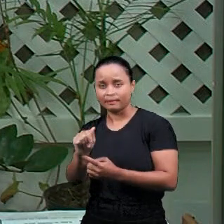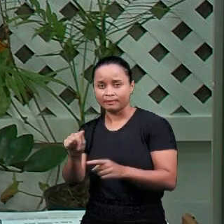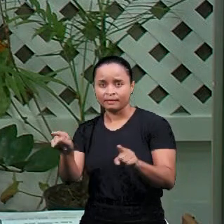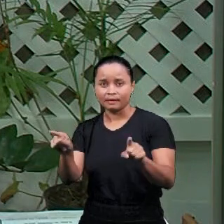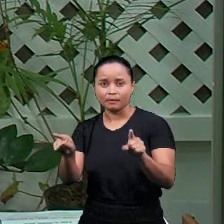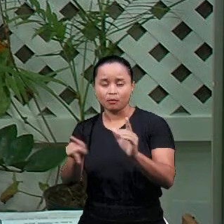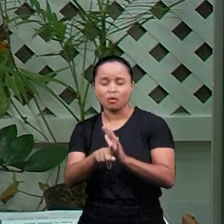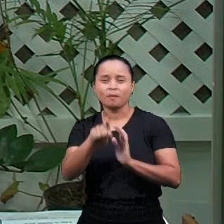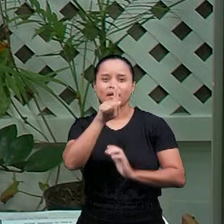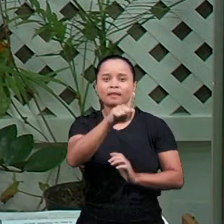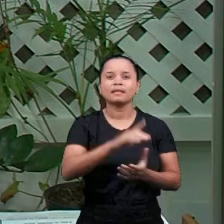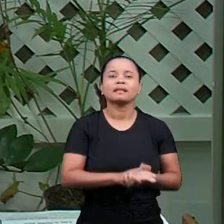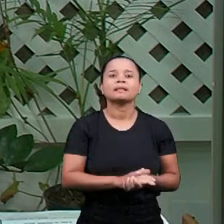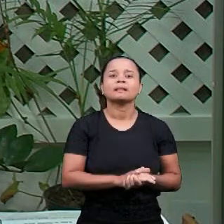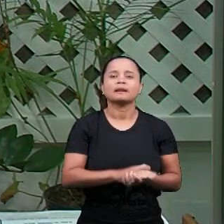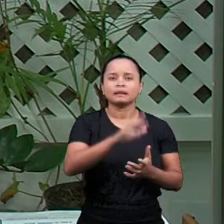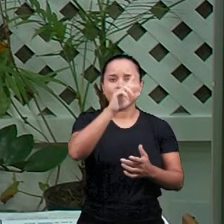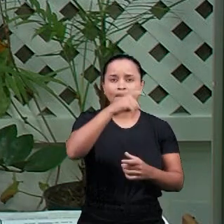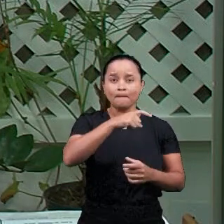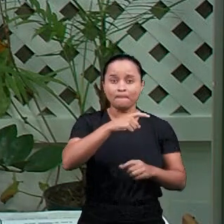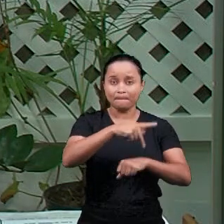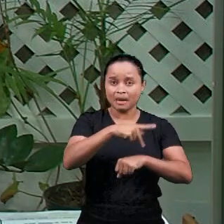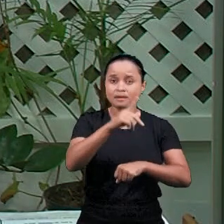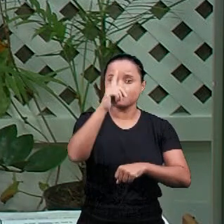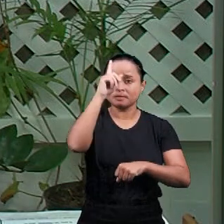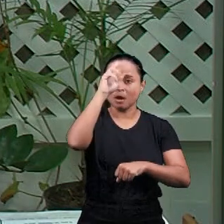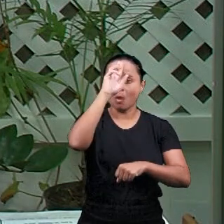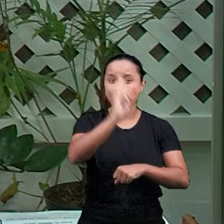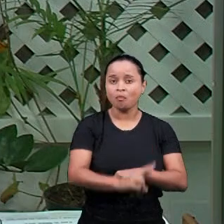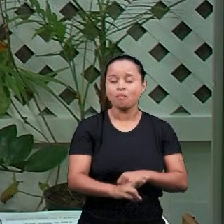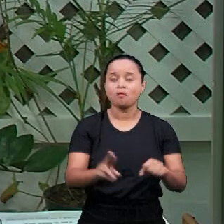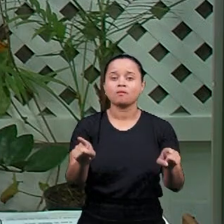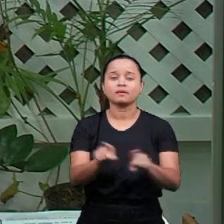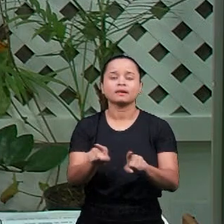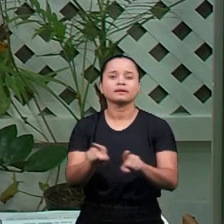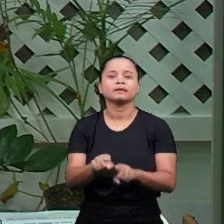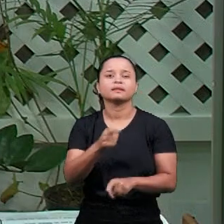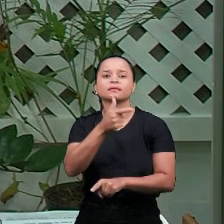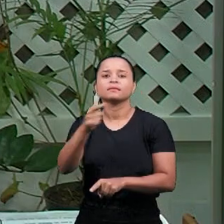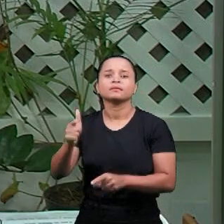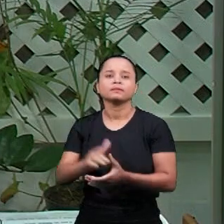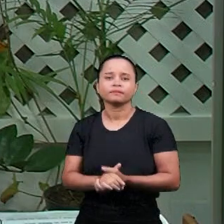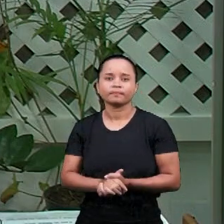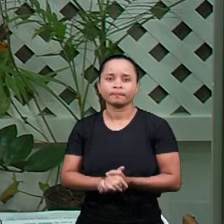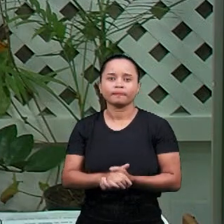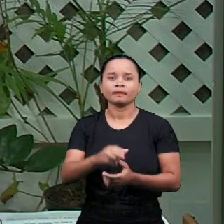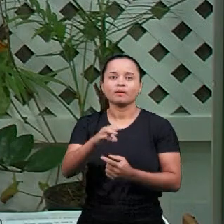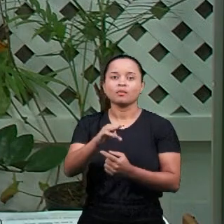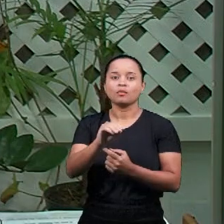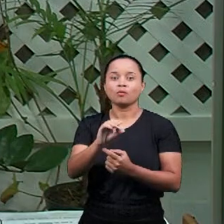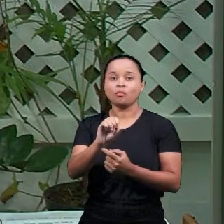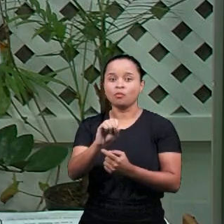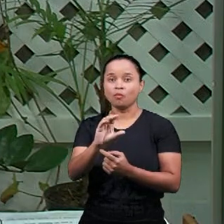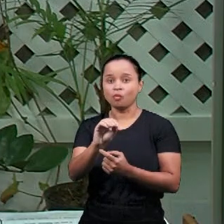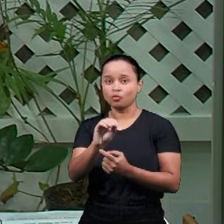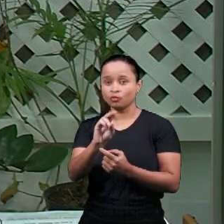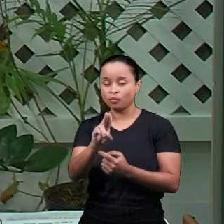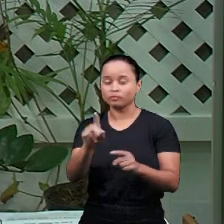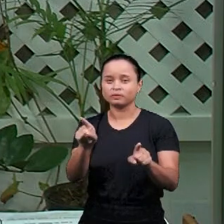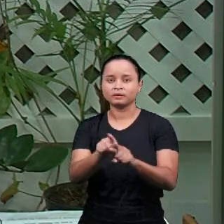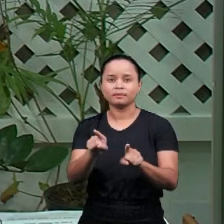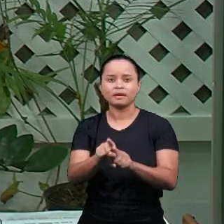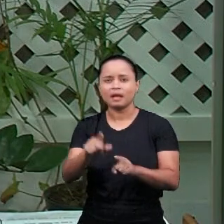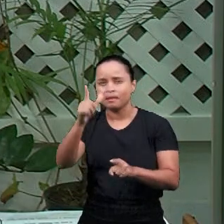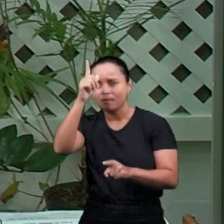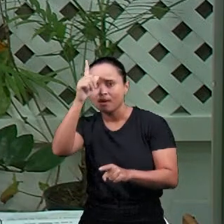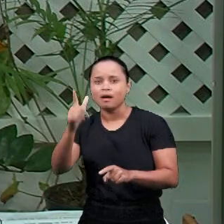aussi à Moscou, aussi du pasteur Dimitri Koukine. Nous avons l'Allemagne,